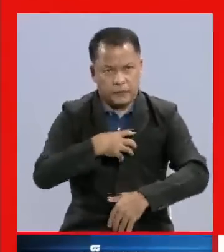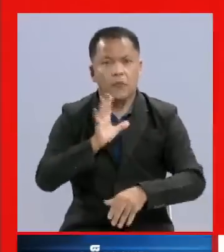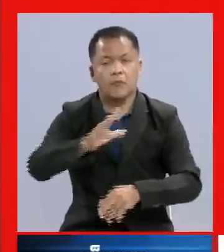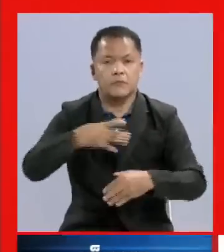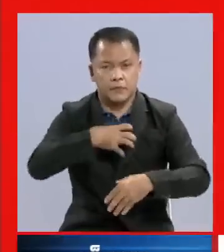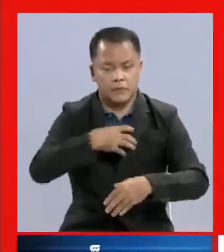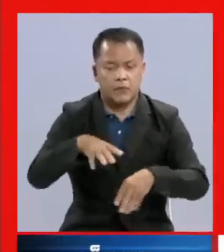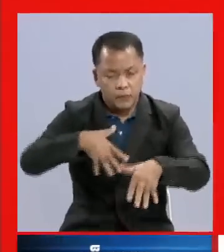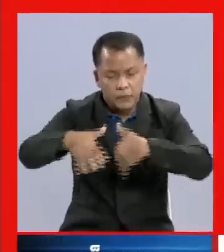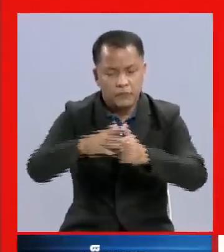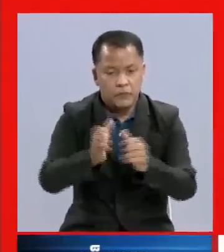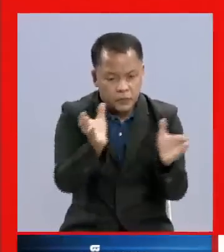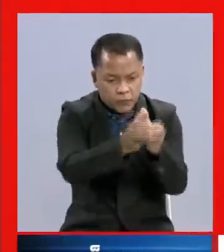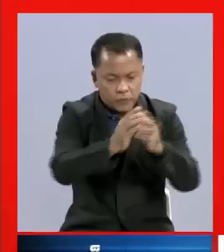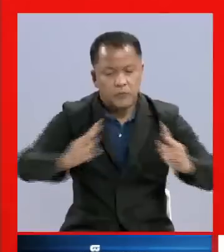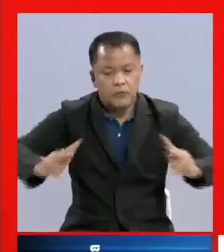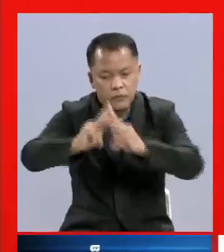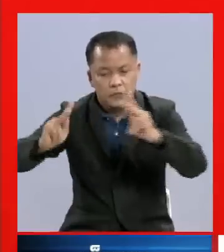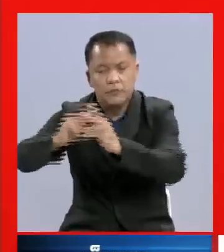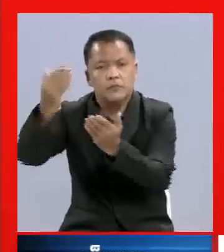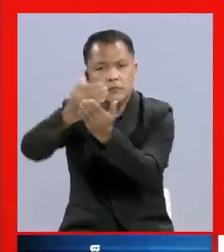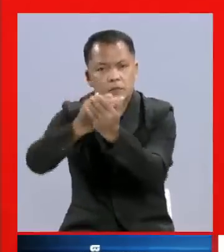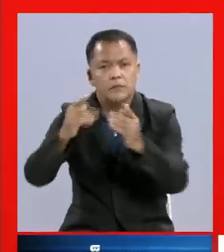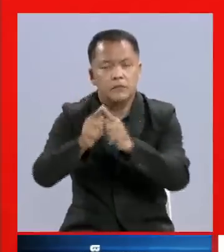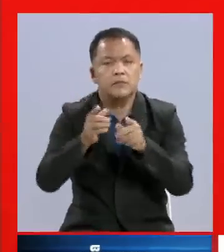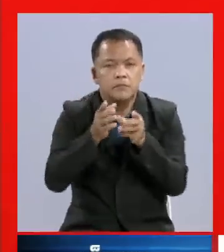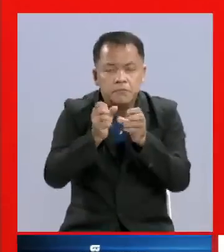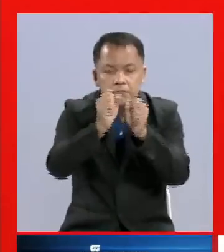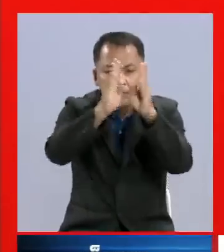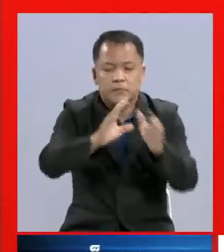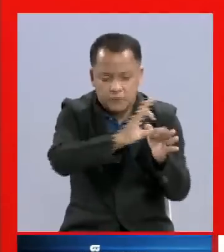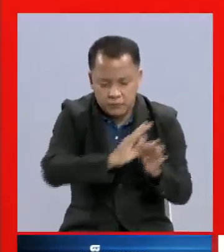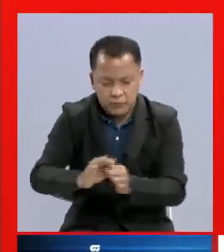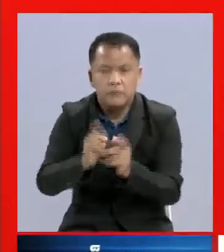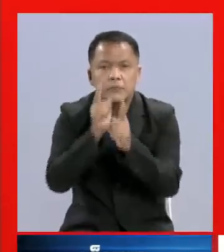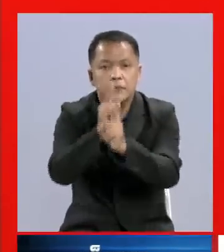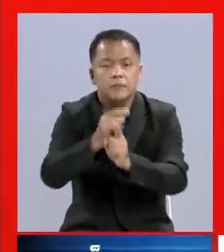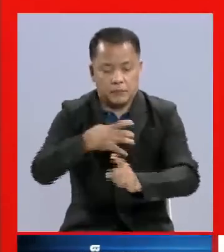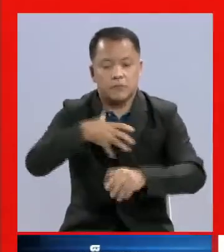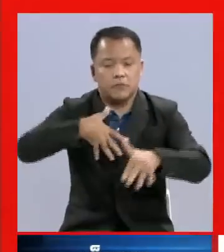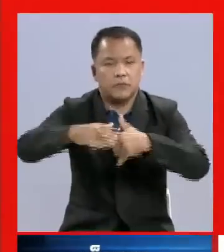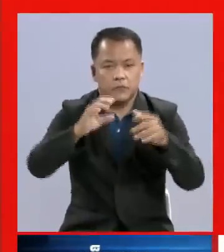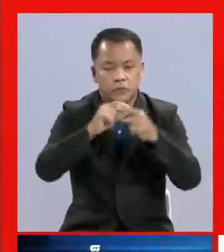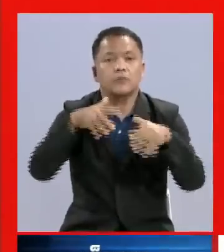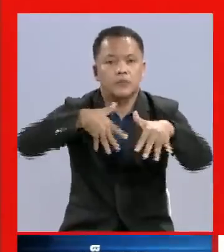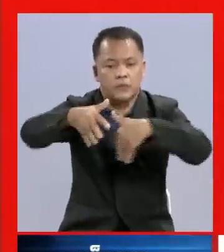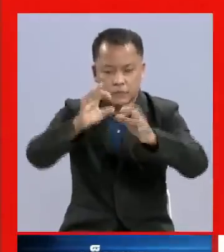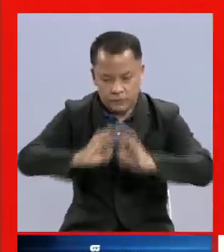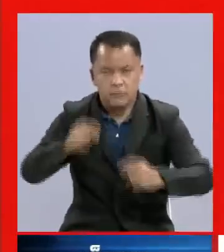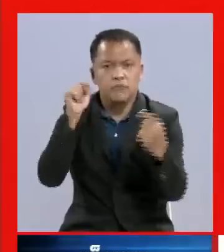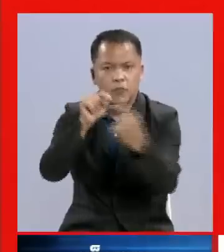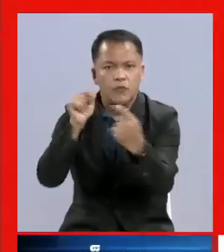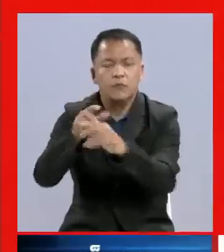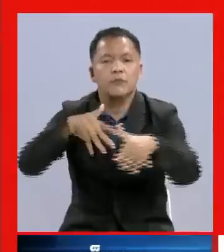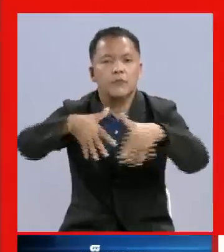แต่ละพรรคเองก็ดูแลแต่ละกระทรวงก็ต้องวางนโยบายให้เป็นรูปธรรมสอดคล้องกับความต้องการสุดท้ายแล้วมันจะไปโฟกัสที่ประชาชนเป็นหลักนะครับ